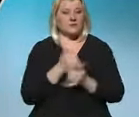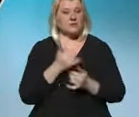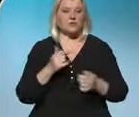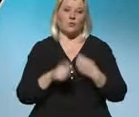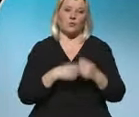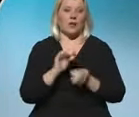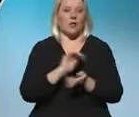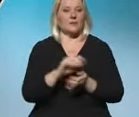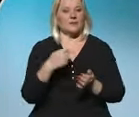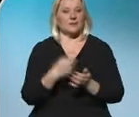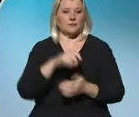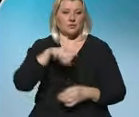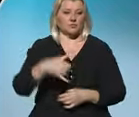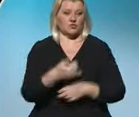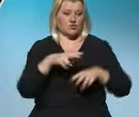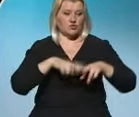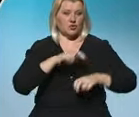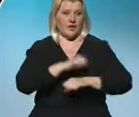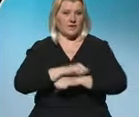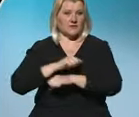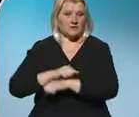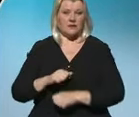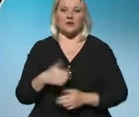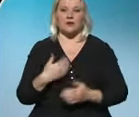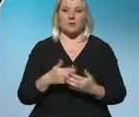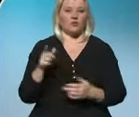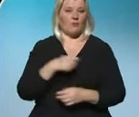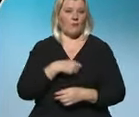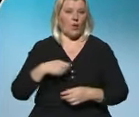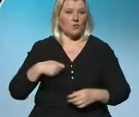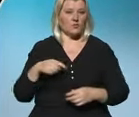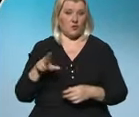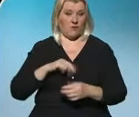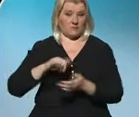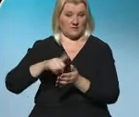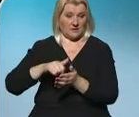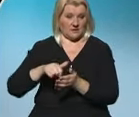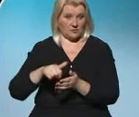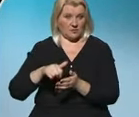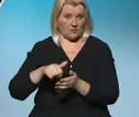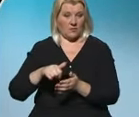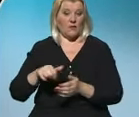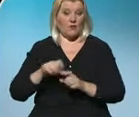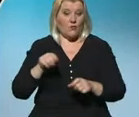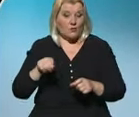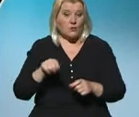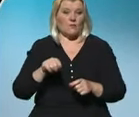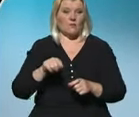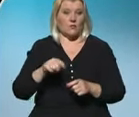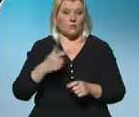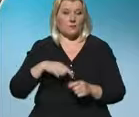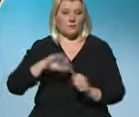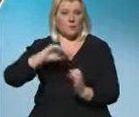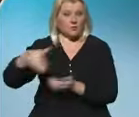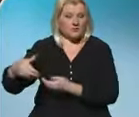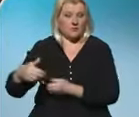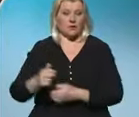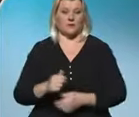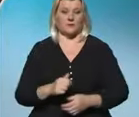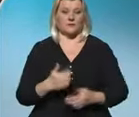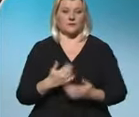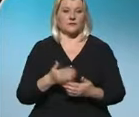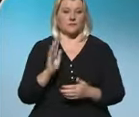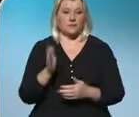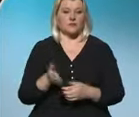jazzových aranžích. A já jsem vydala takovou desku v Polsku a vlastně na základě té desky se nás pozvali, takže vystoupíme i s